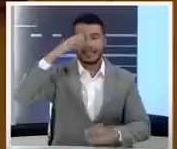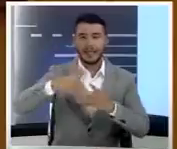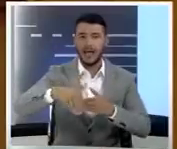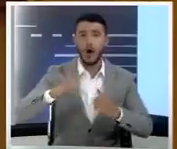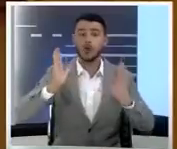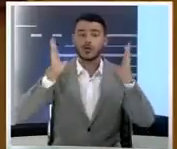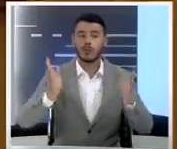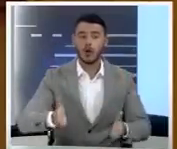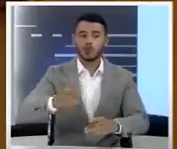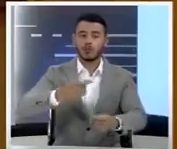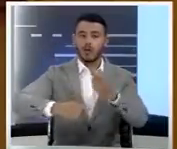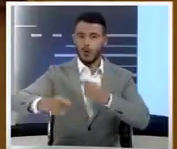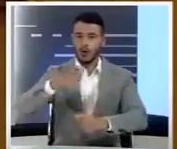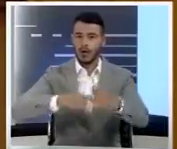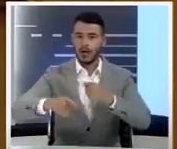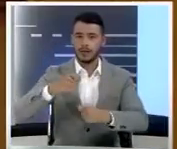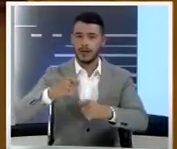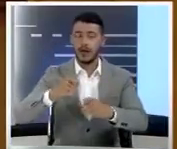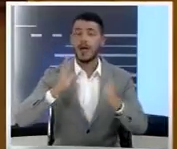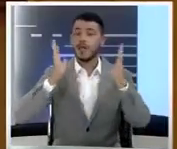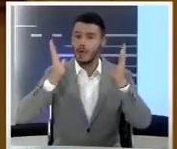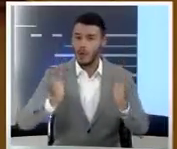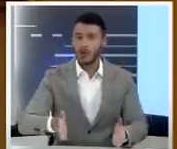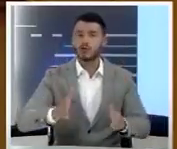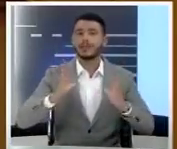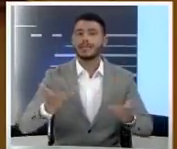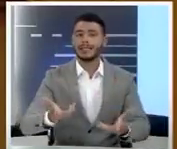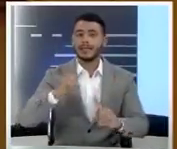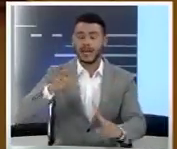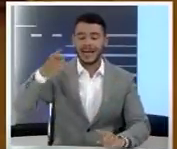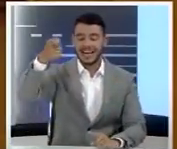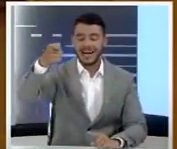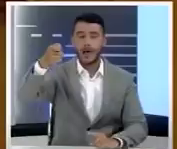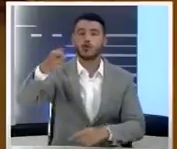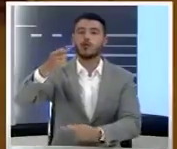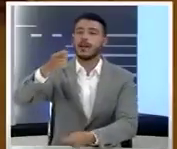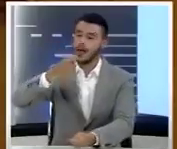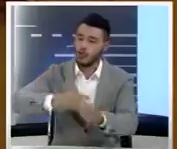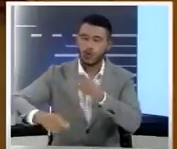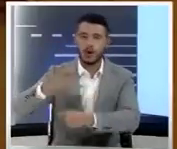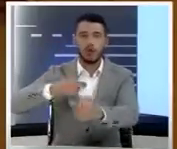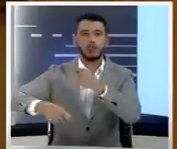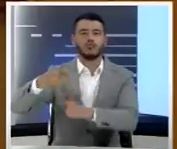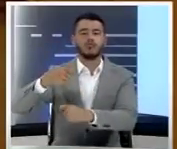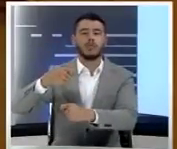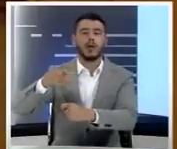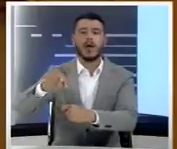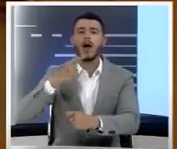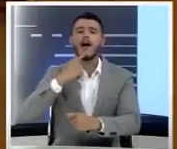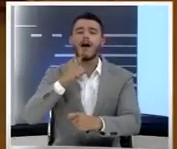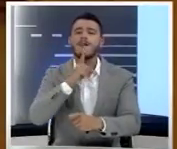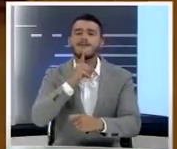αγορές θα μας επιτρέψει να κάνουμε και επαναγορά χρέους, ακριβού χρέους, του IMF ή άλλου, το οποίο